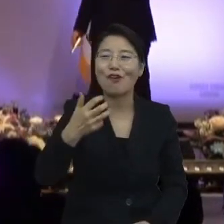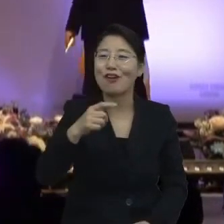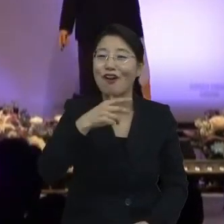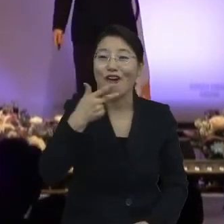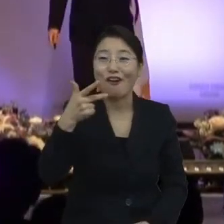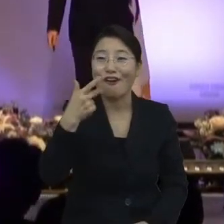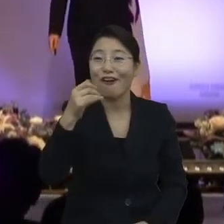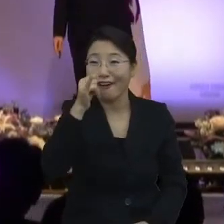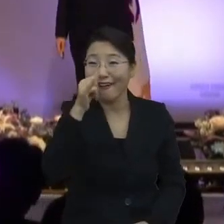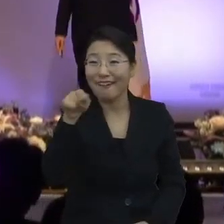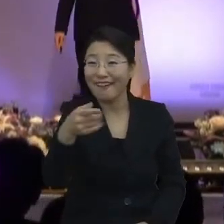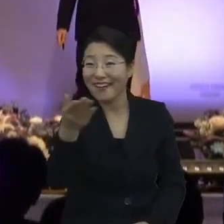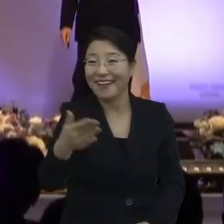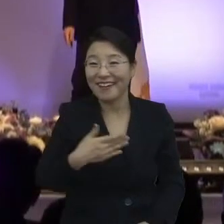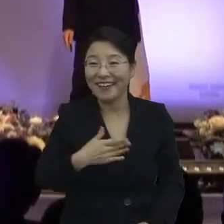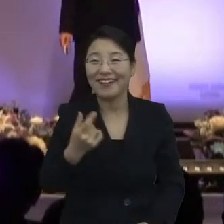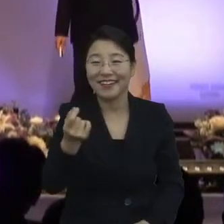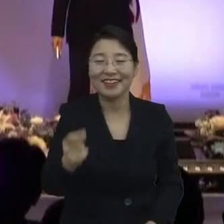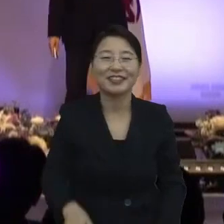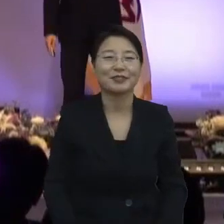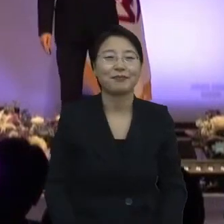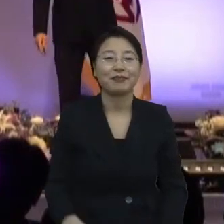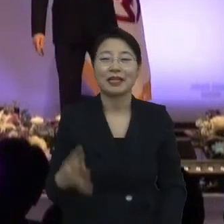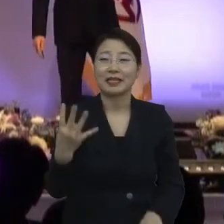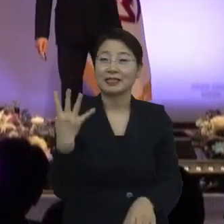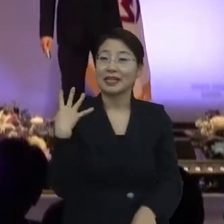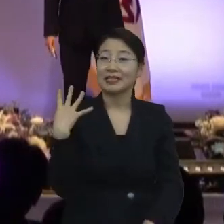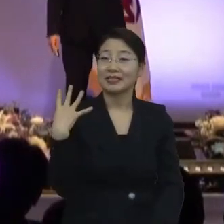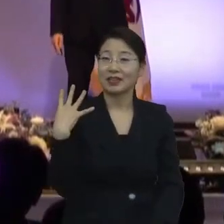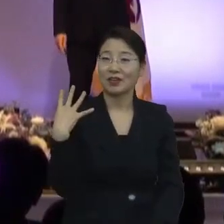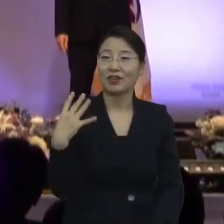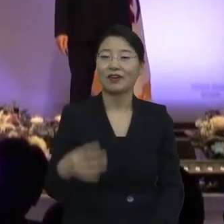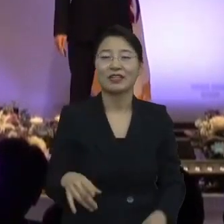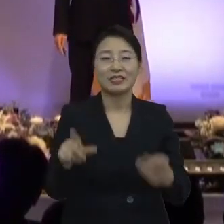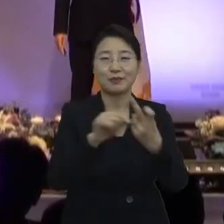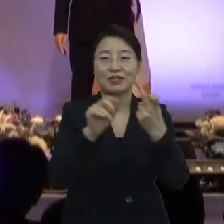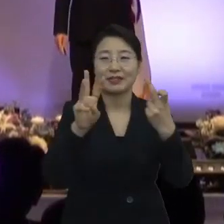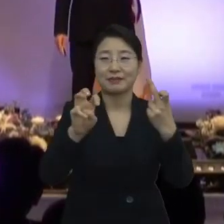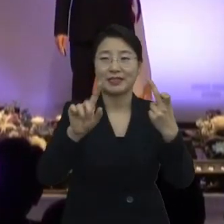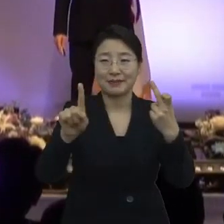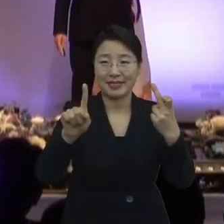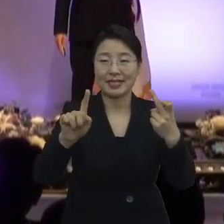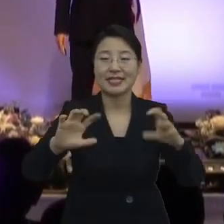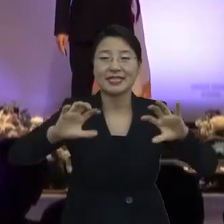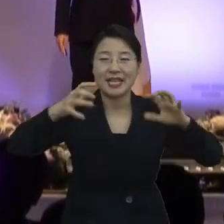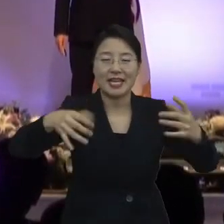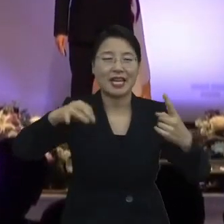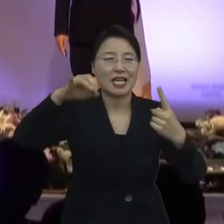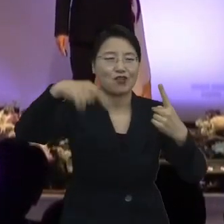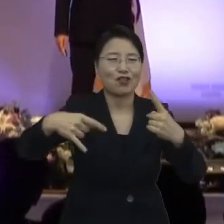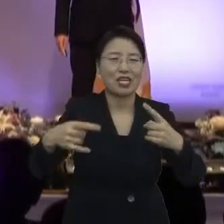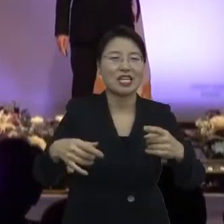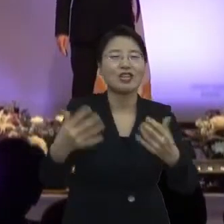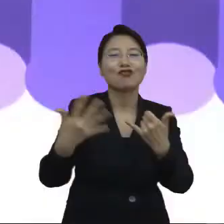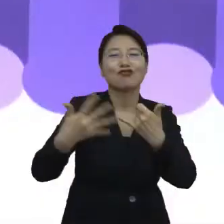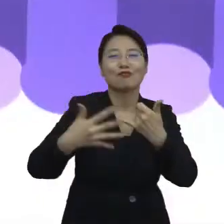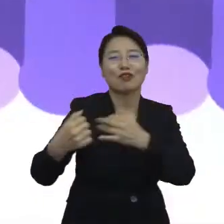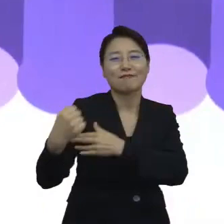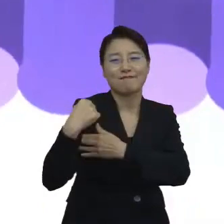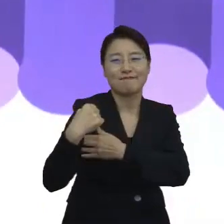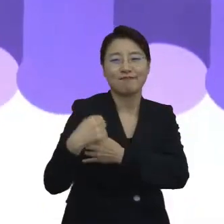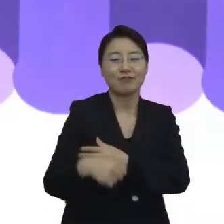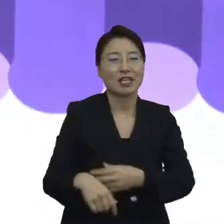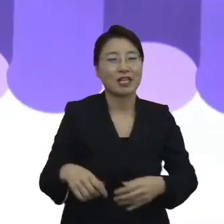사흘 전에 재하의 종 때 전 세계 파워 유튜버 구독자 수가 보통 뭐 5천만 명,